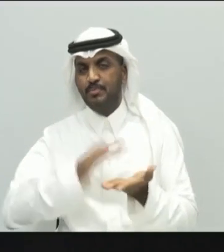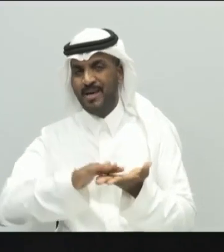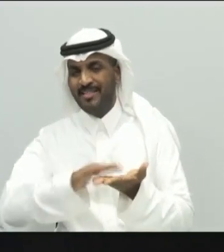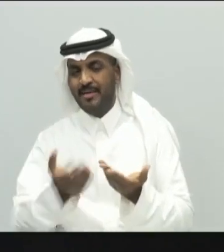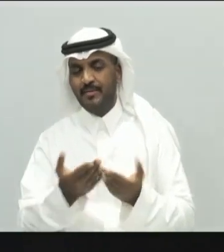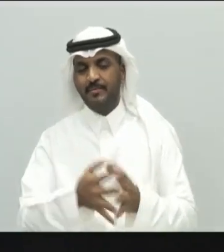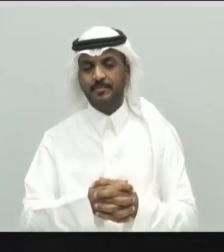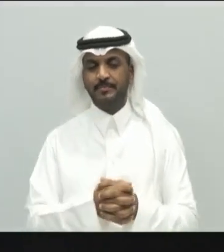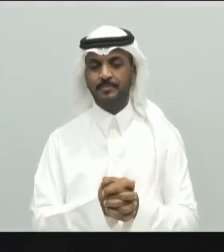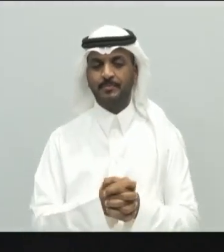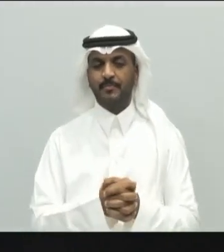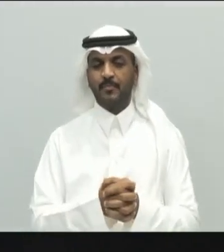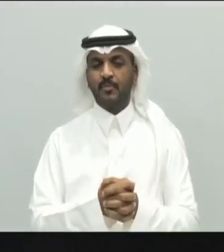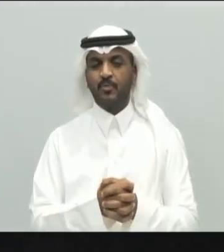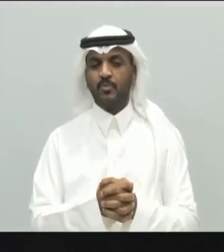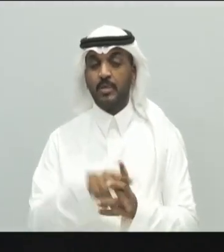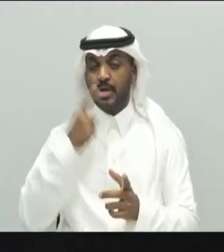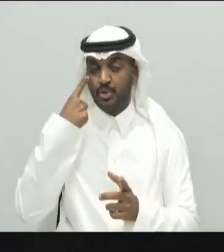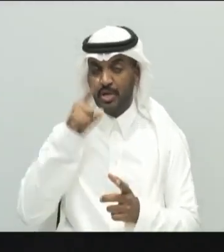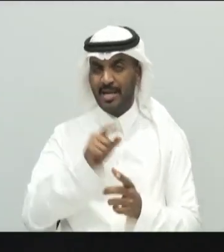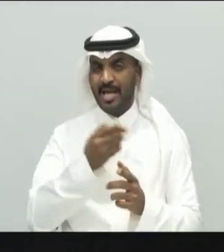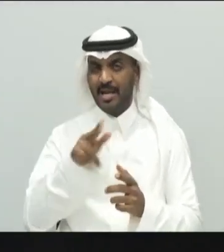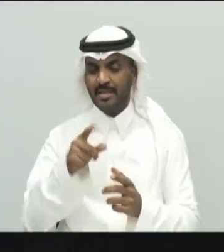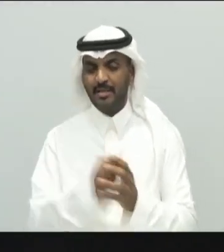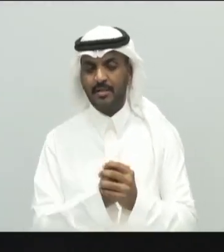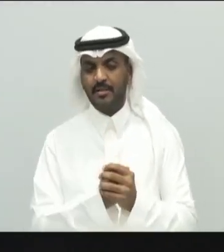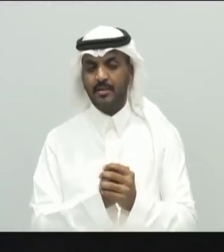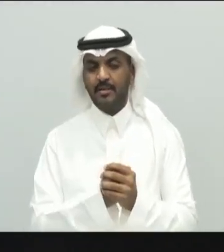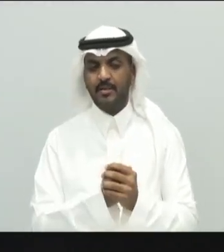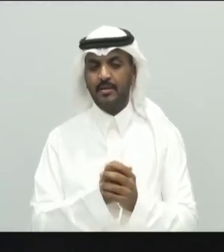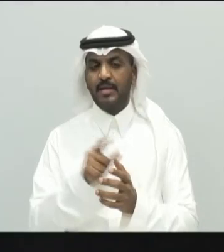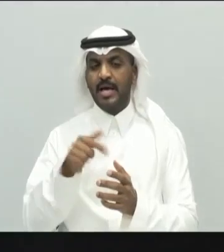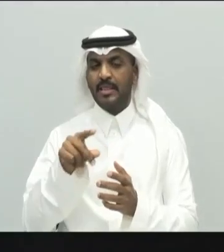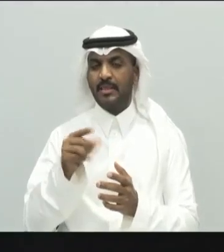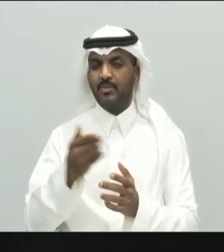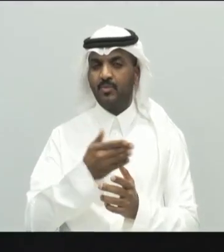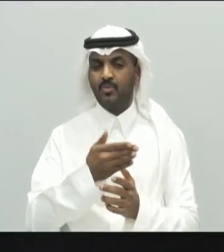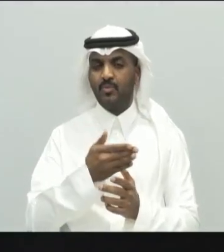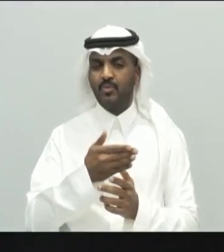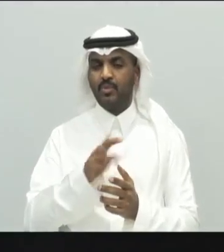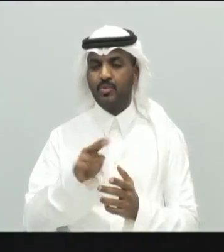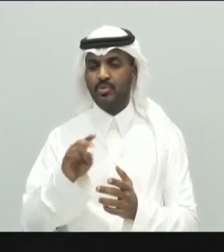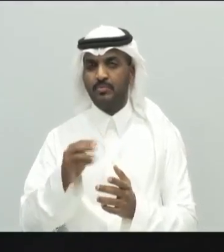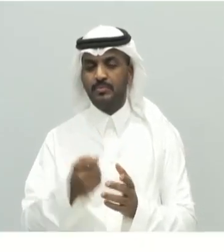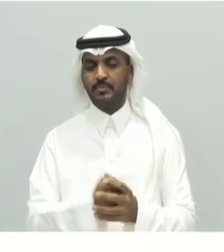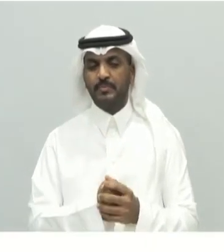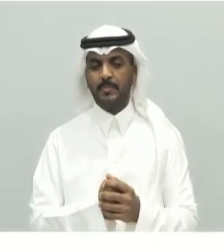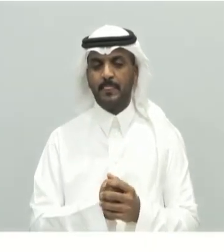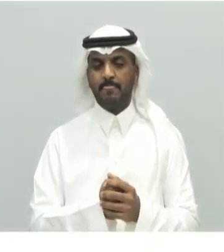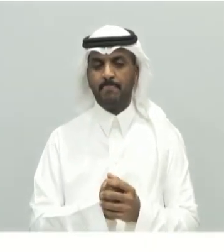باطن الارض ومن اشهر الحرات في بلادي حار رهاط وحار كشف